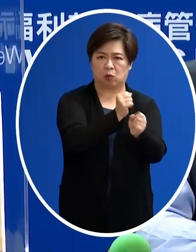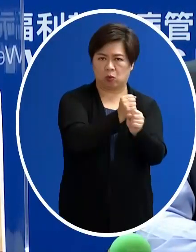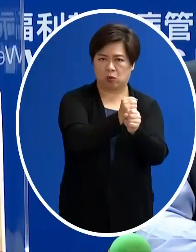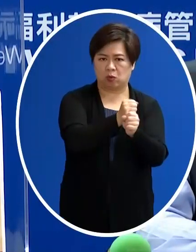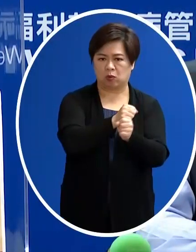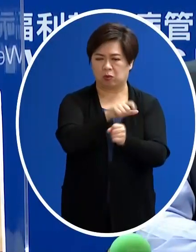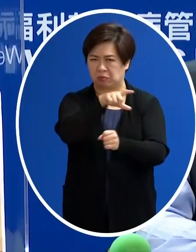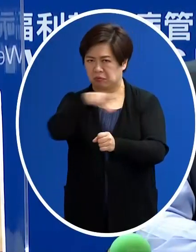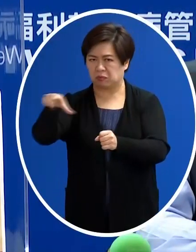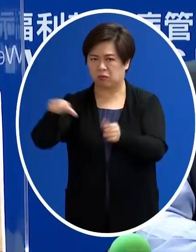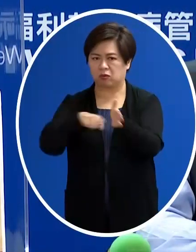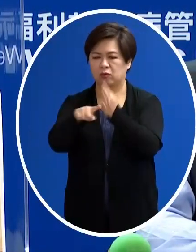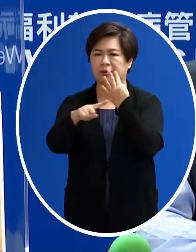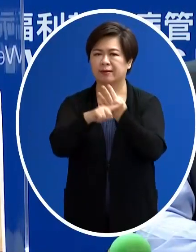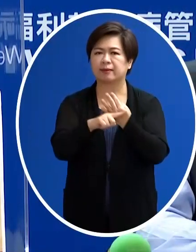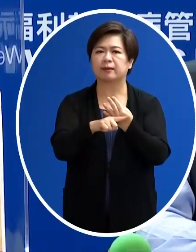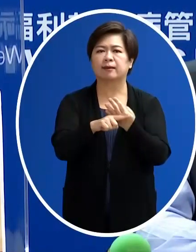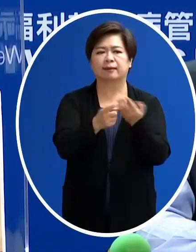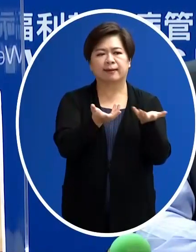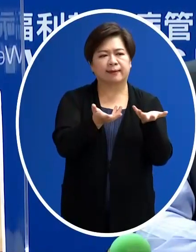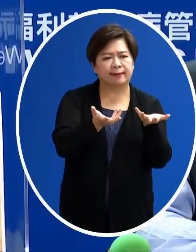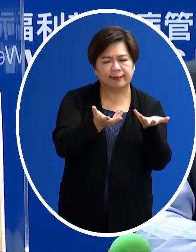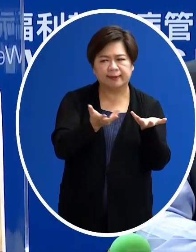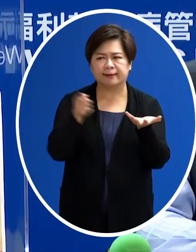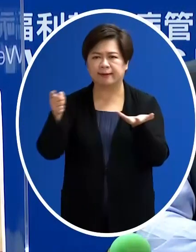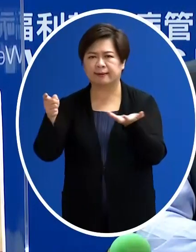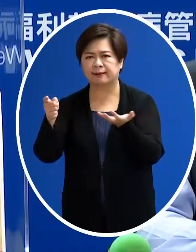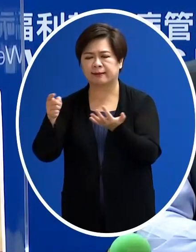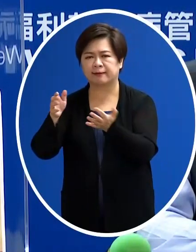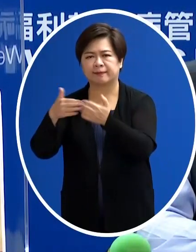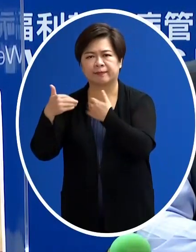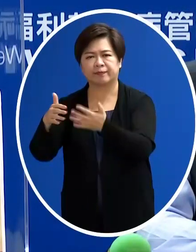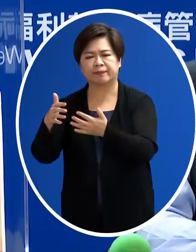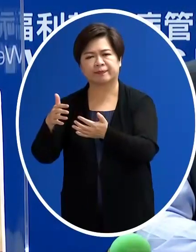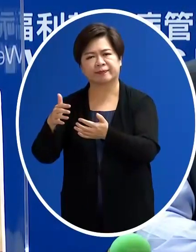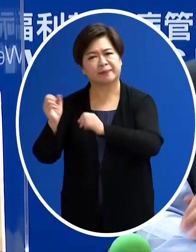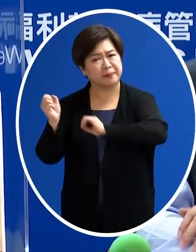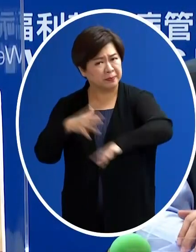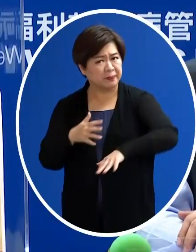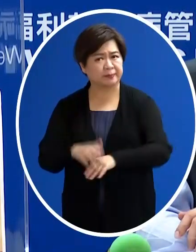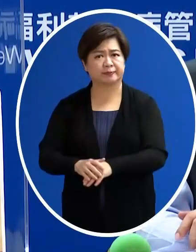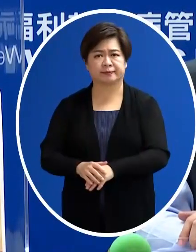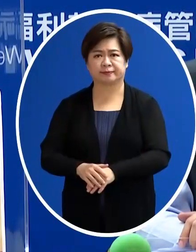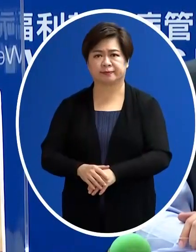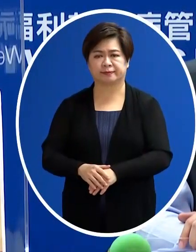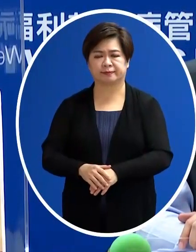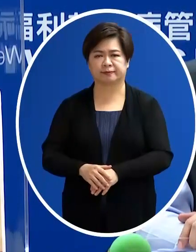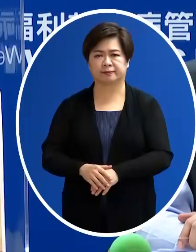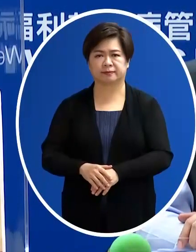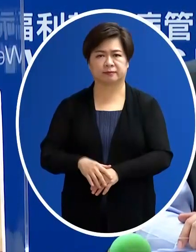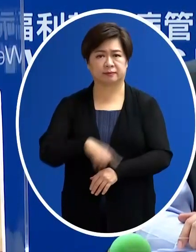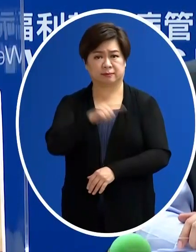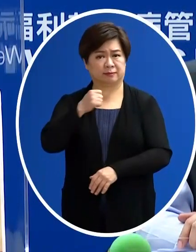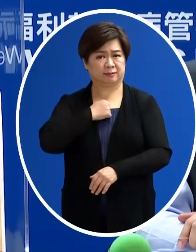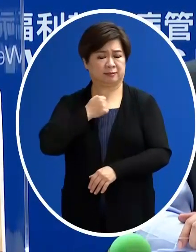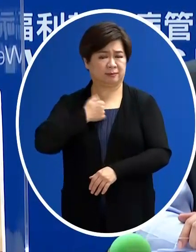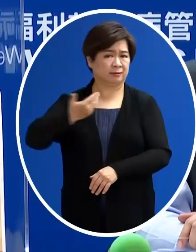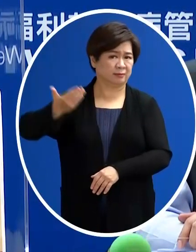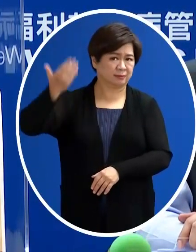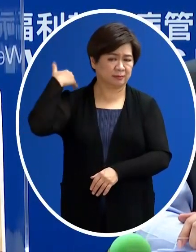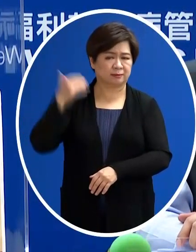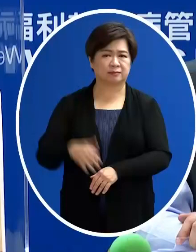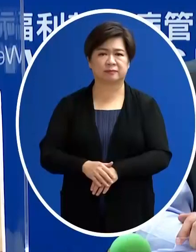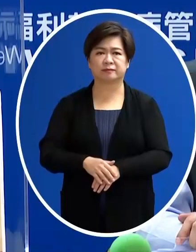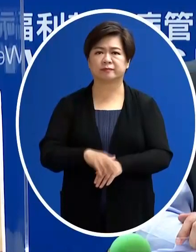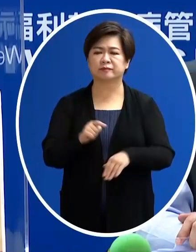就专业的意见那选择生命的最后。其实这里面大家都知道，我们从最早的一个